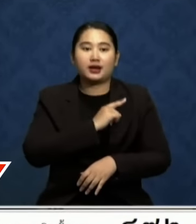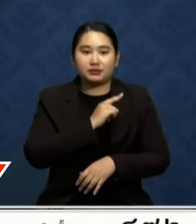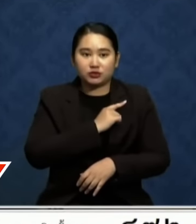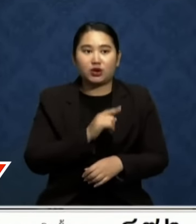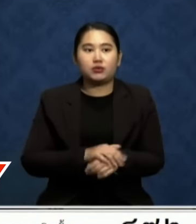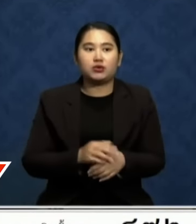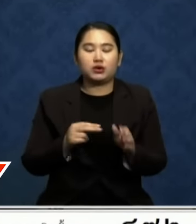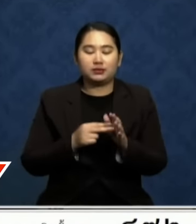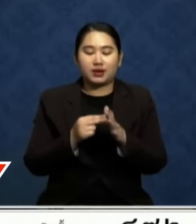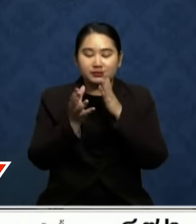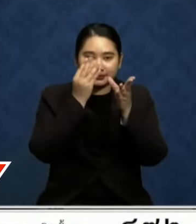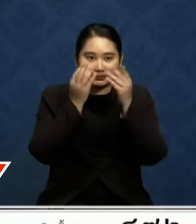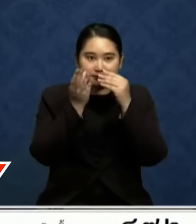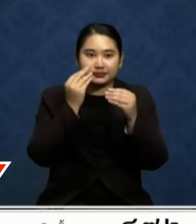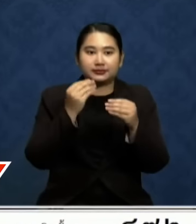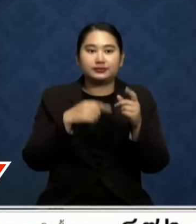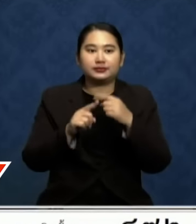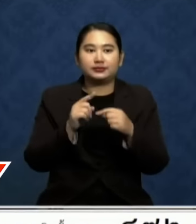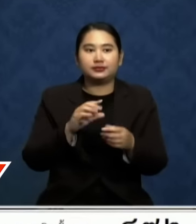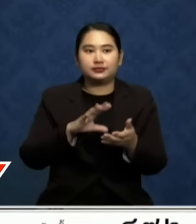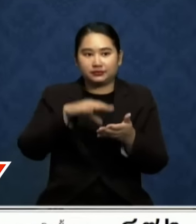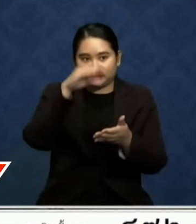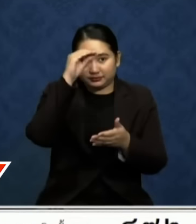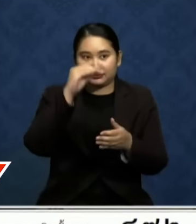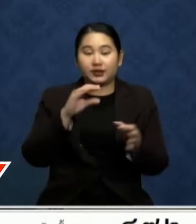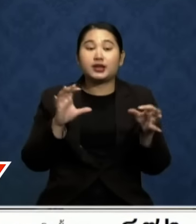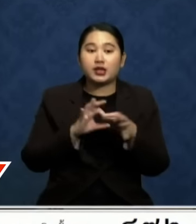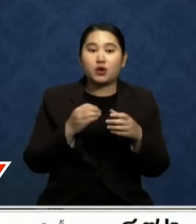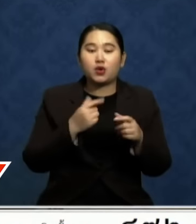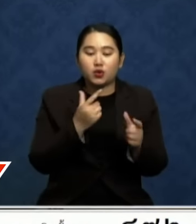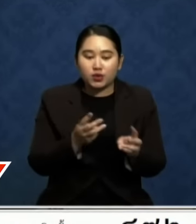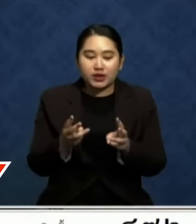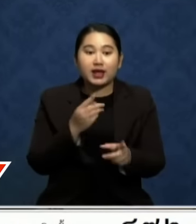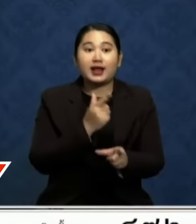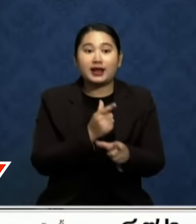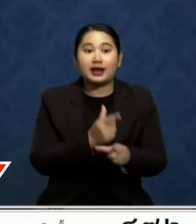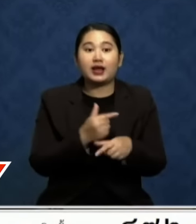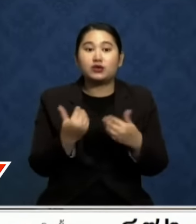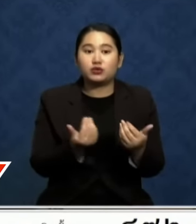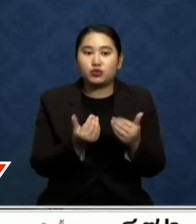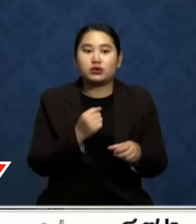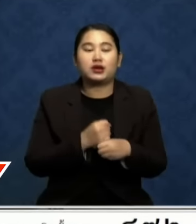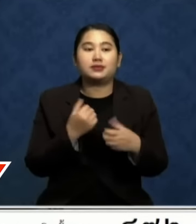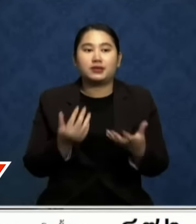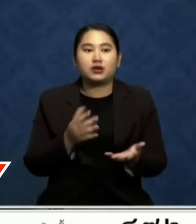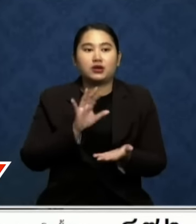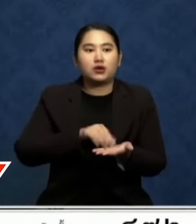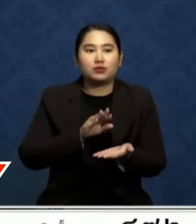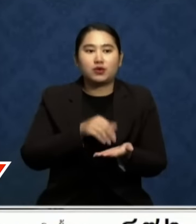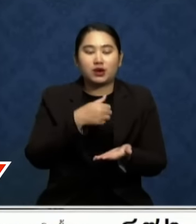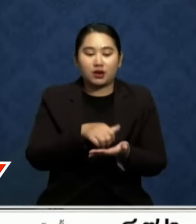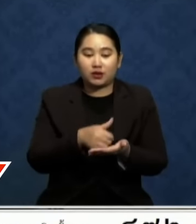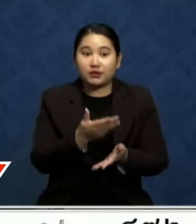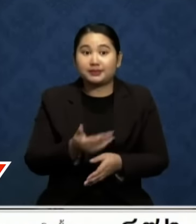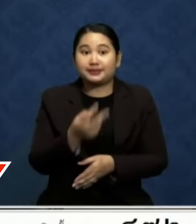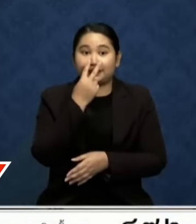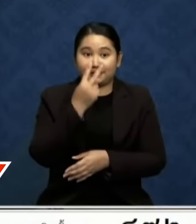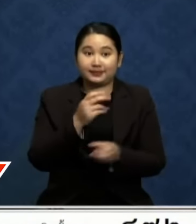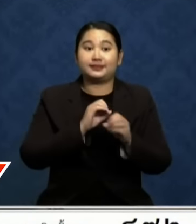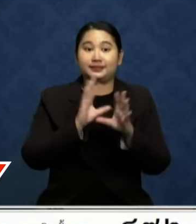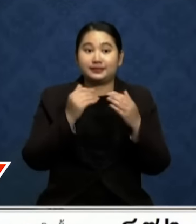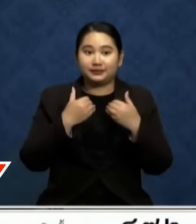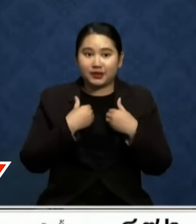ที่จะไปเรียนรู้เรื่องของ positive parenting การเลี้ยงลูกเชิงบวกนะคะข้อมูลก็มีให้เห็นอยู่ทั่วไปขึ้นอยู่กับว่าท่